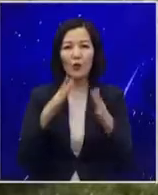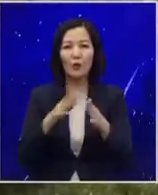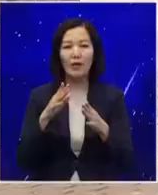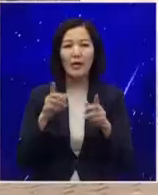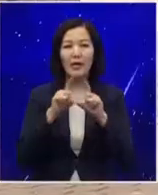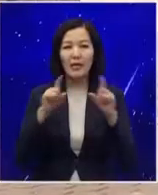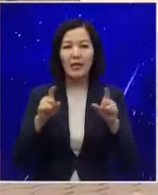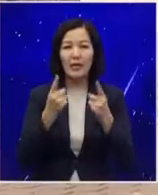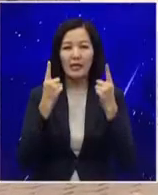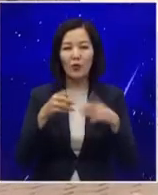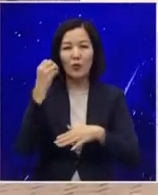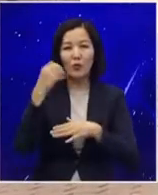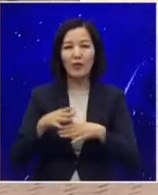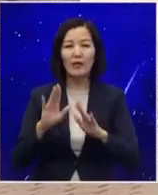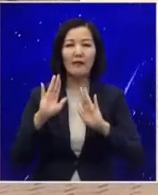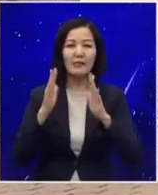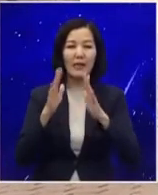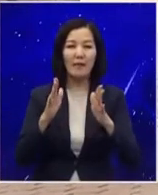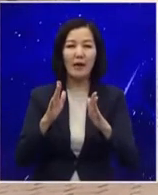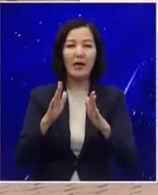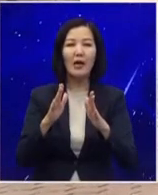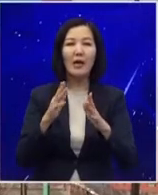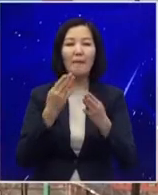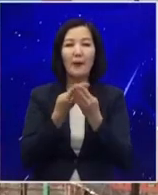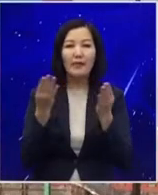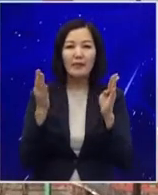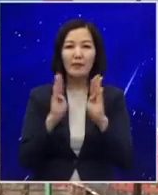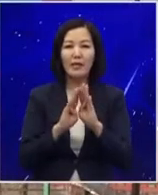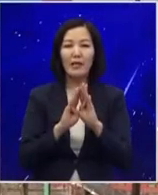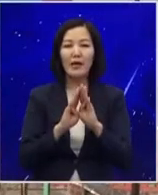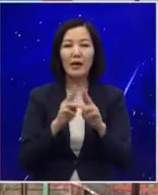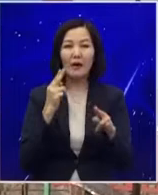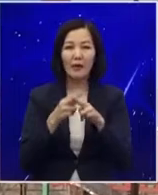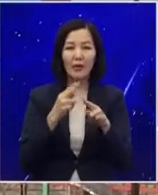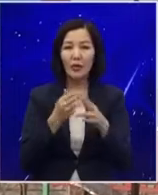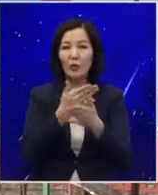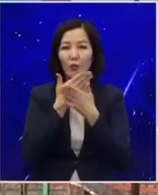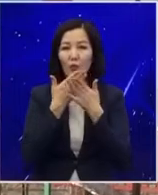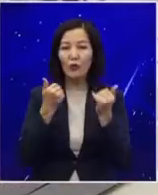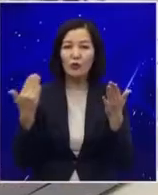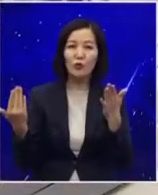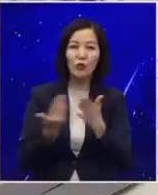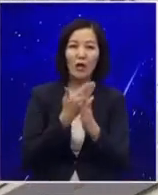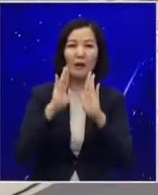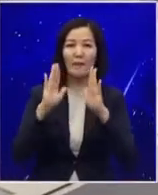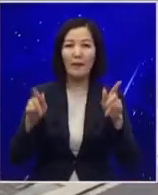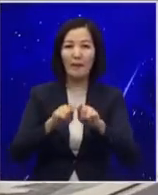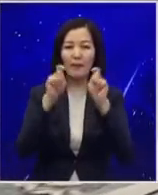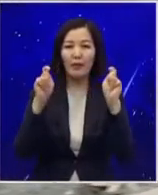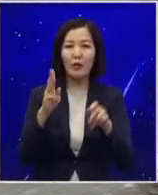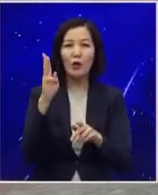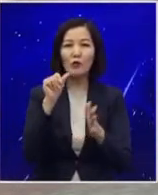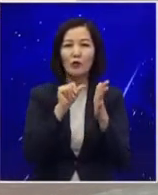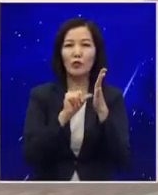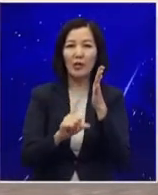әрі орталық саябағы. Пандемияға қарамастан паңдана бой көтерді. Әмбебап кешен 360 орынды